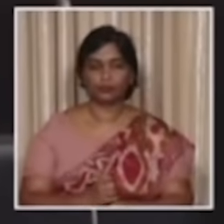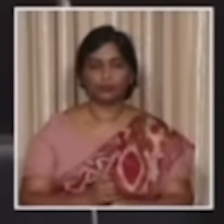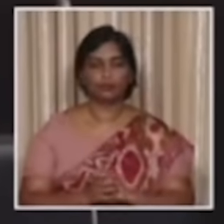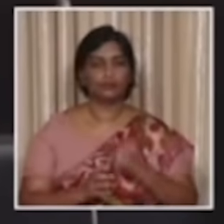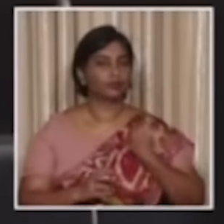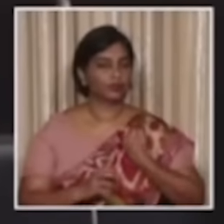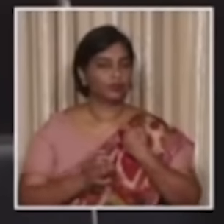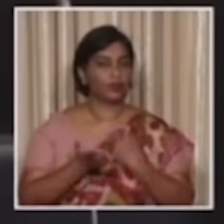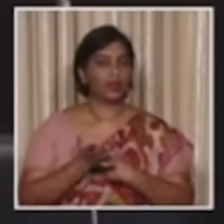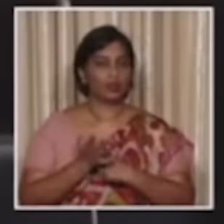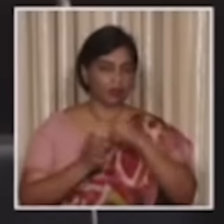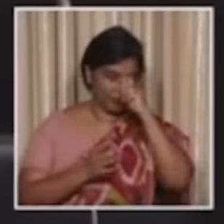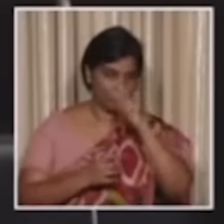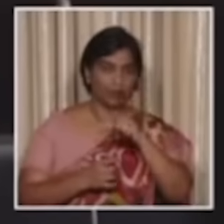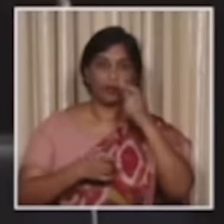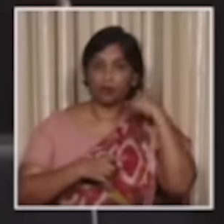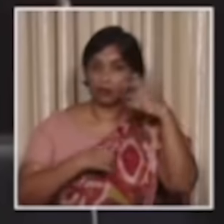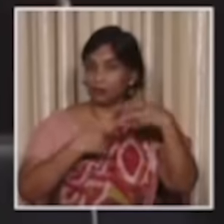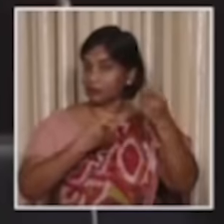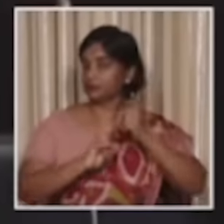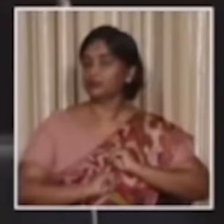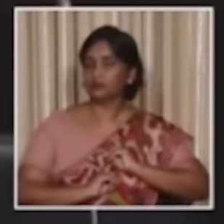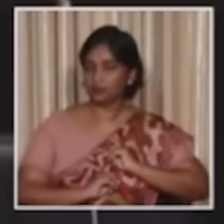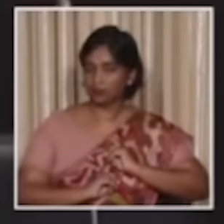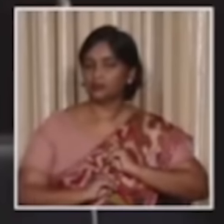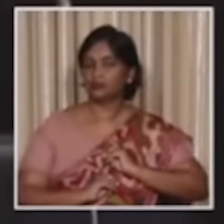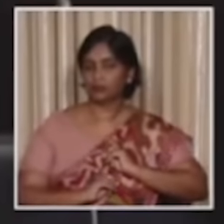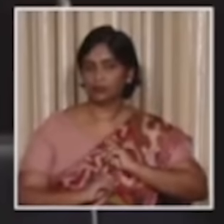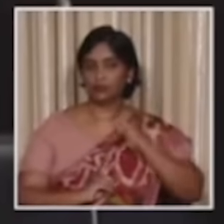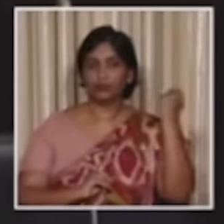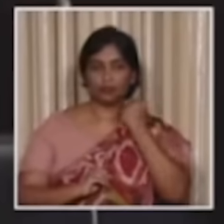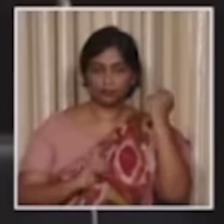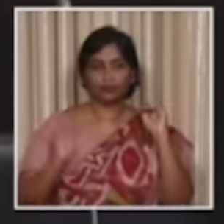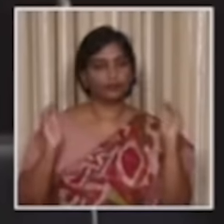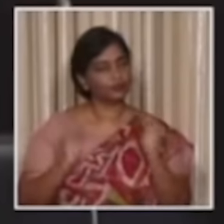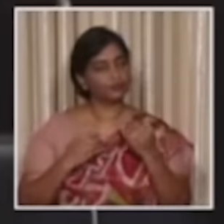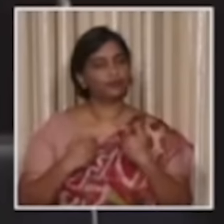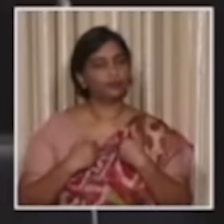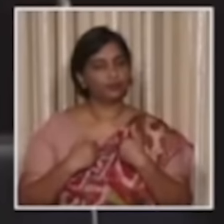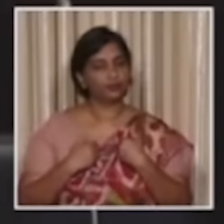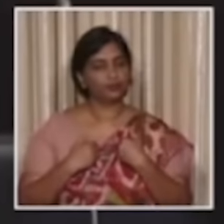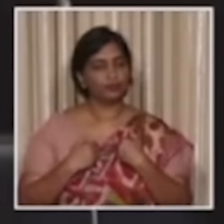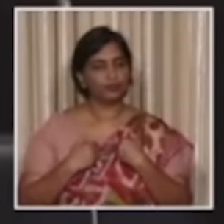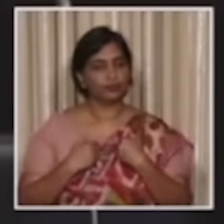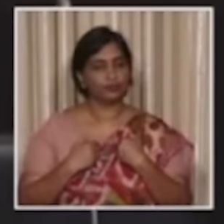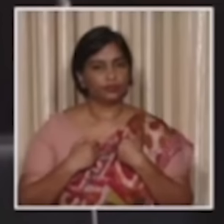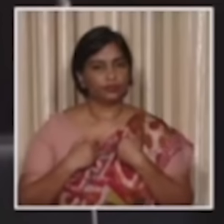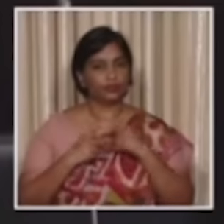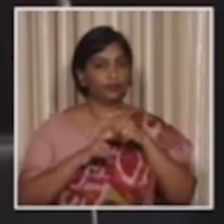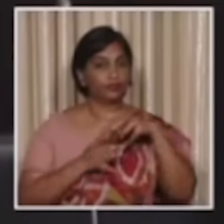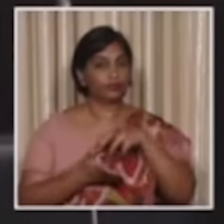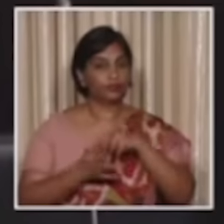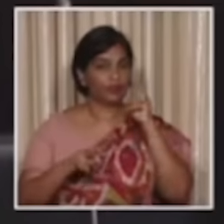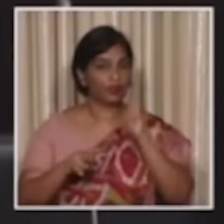දොස්තර රමේෂ් පත්‍රින් මැතිතුමාගෙන් කතාවෙන් පසුව මට වචන ස්වල්පයක් මගේ දිස්ත්‍රික්කයේ